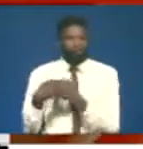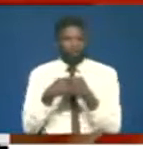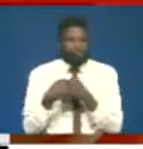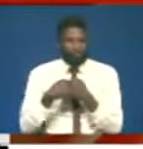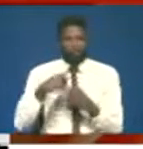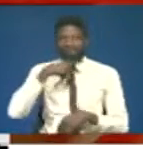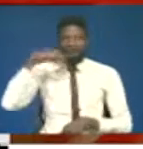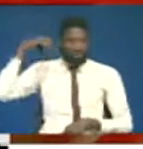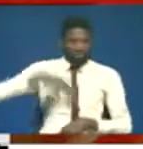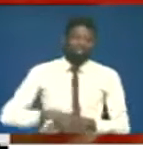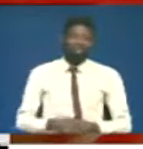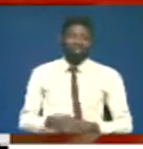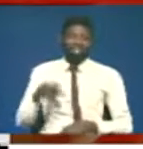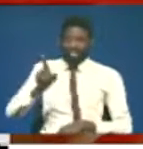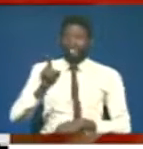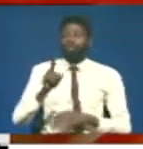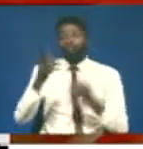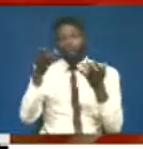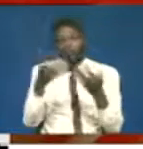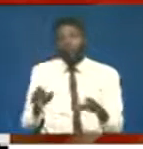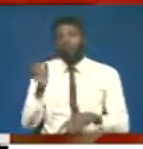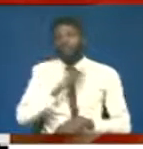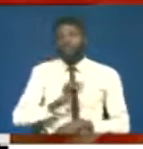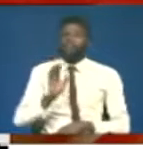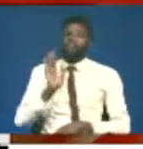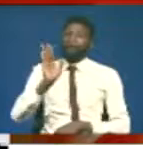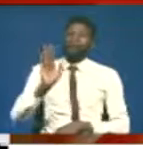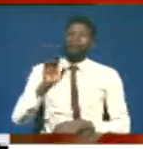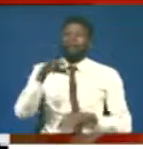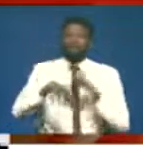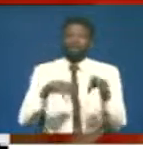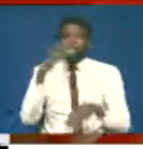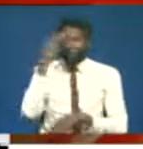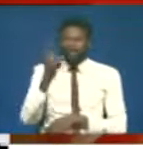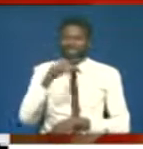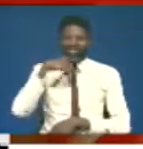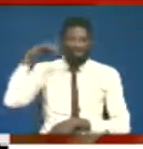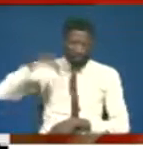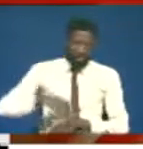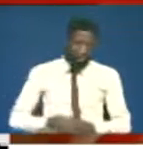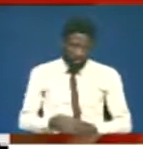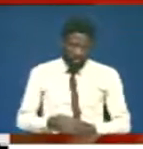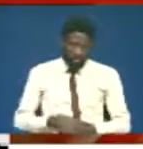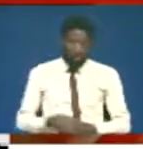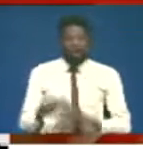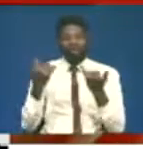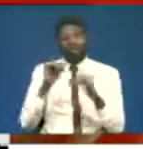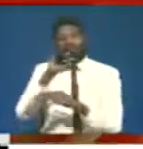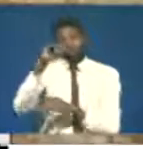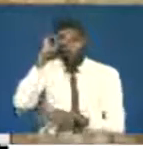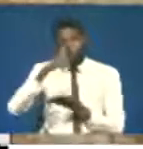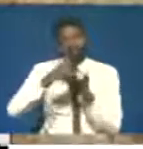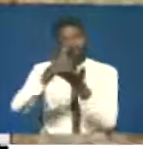ambao sasa wamepoteza mifugo wao kutokana na makali hao hayo kunradhi, wametoa wito kwa serikali kuwasaidia.